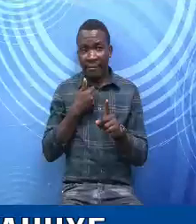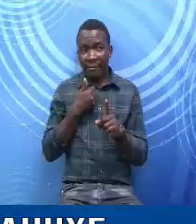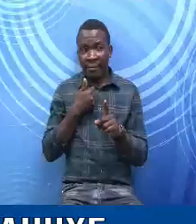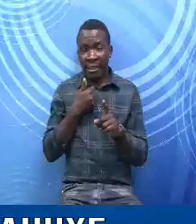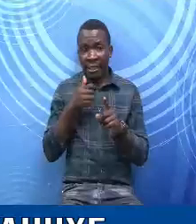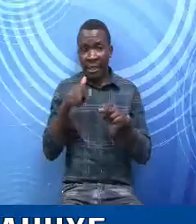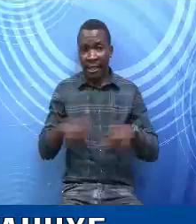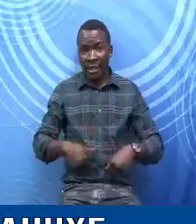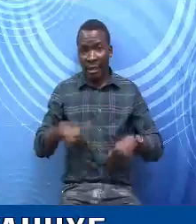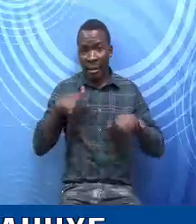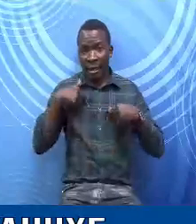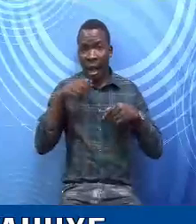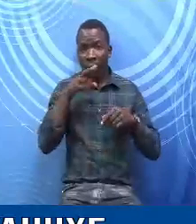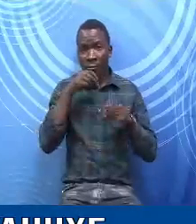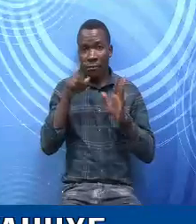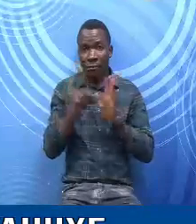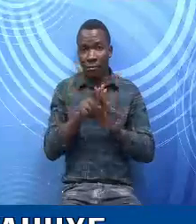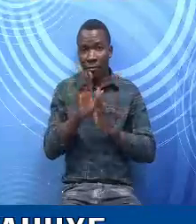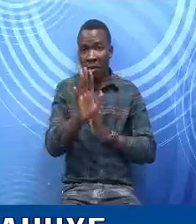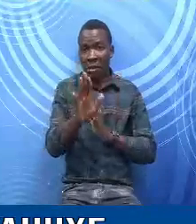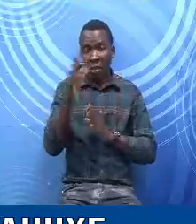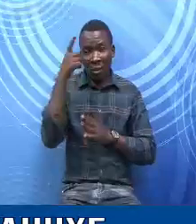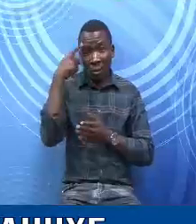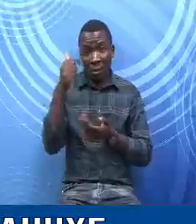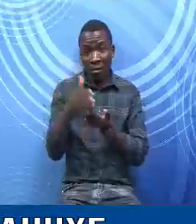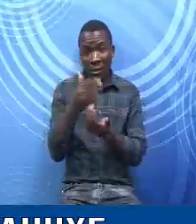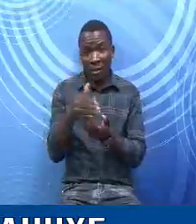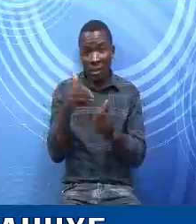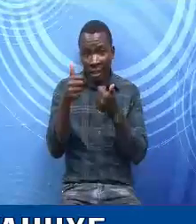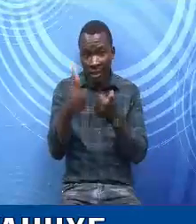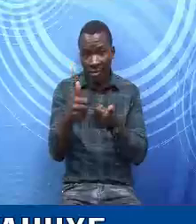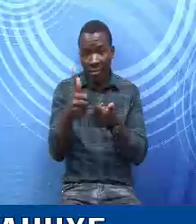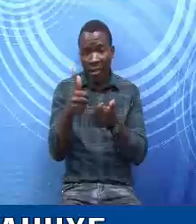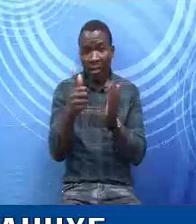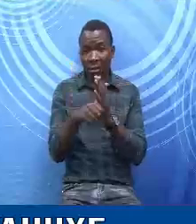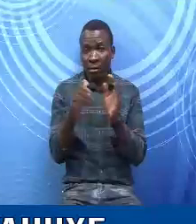kandi tuzi neza yuko yari afashwe neza nta kibazo yari afite.